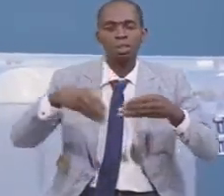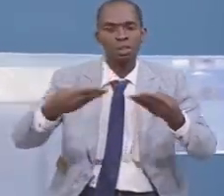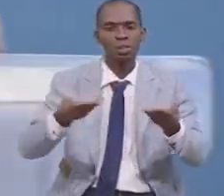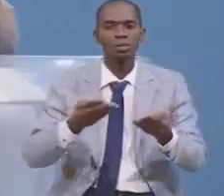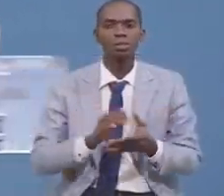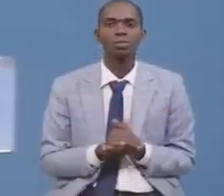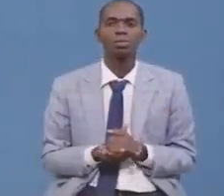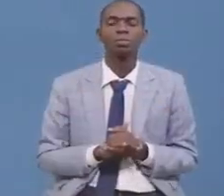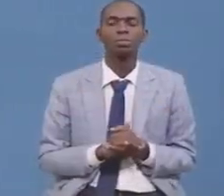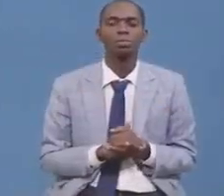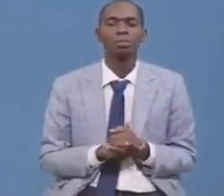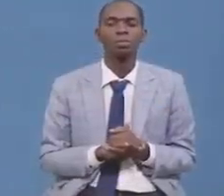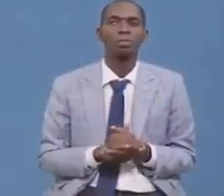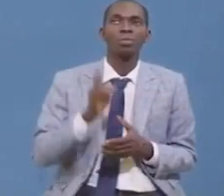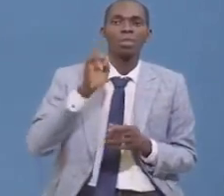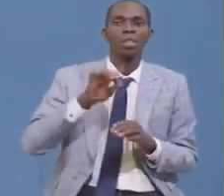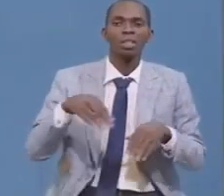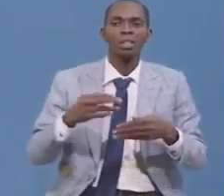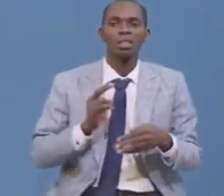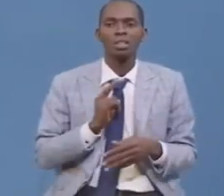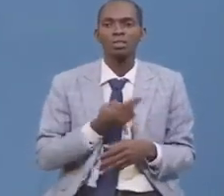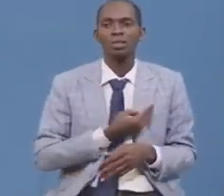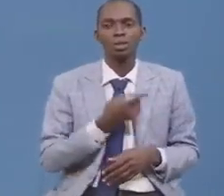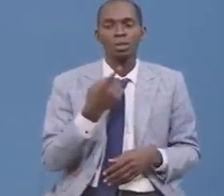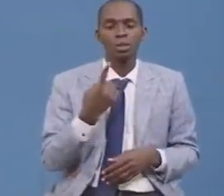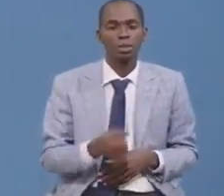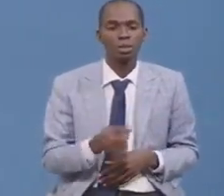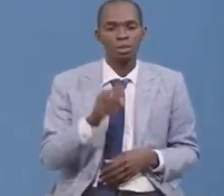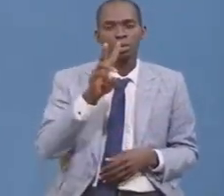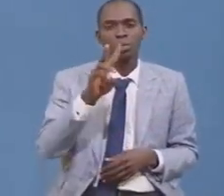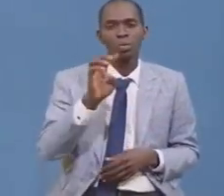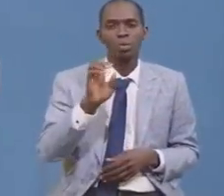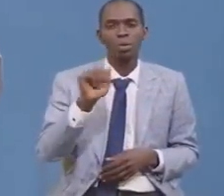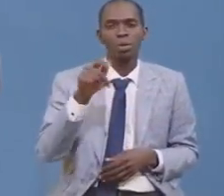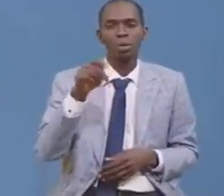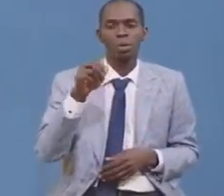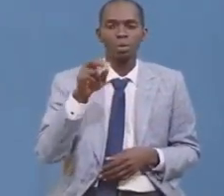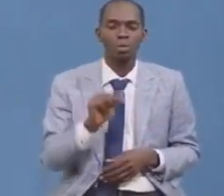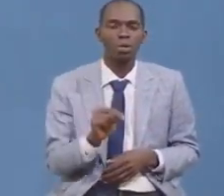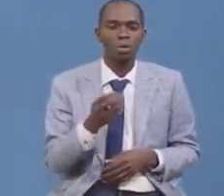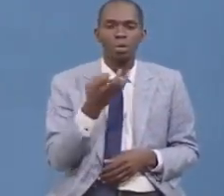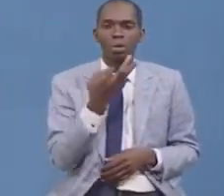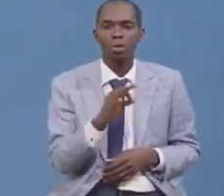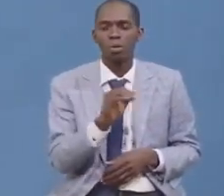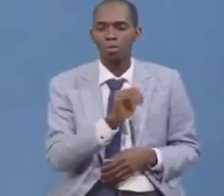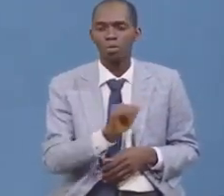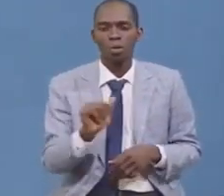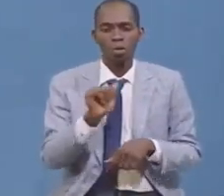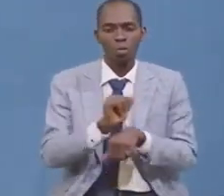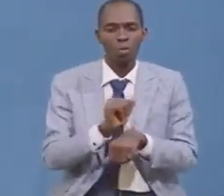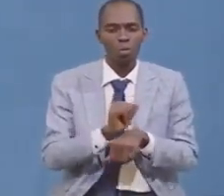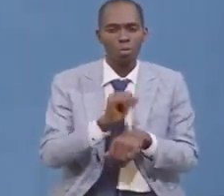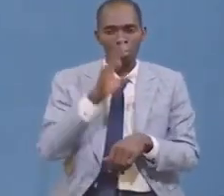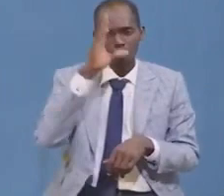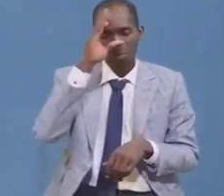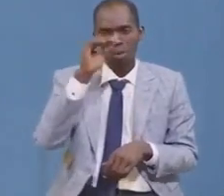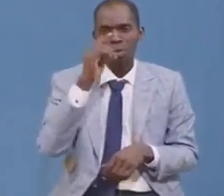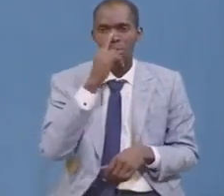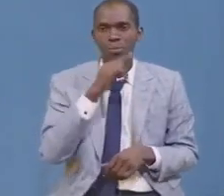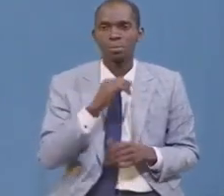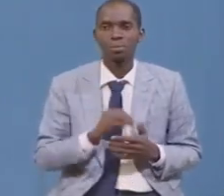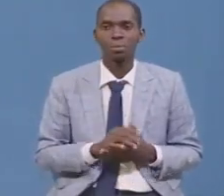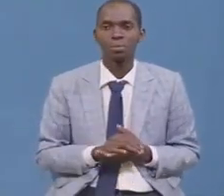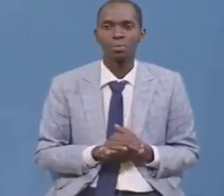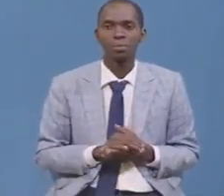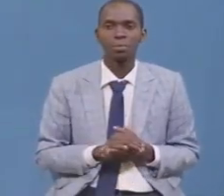వాటిని వినియోగించాలి. He gives us the weapon of the workman. అది మనకు పనివాని చేతిలో సాధనం